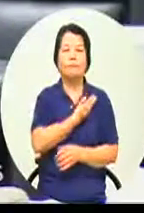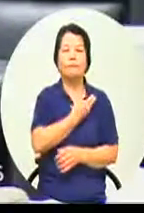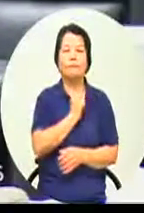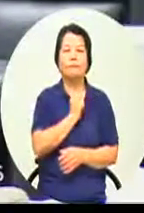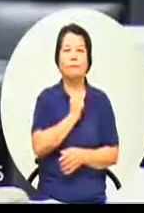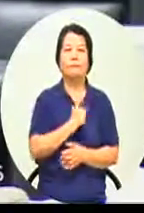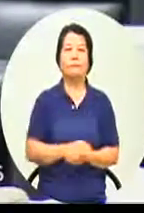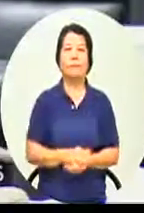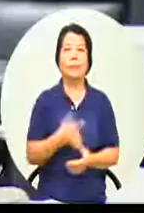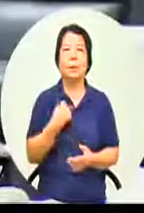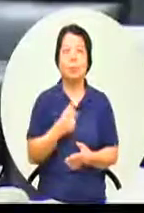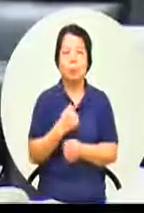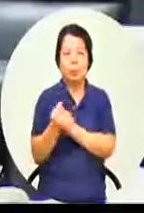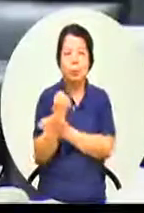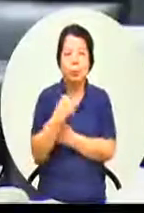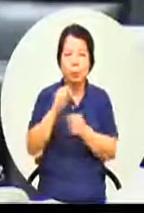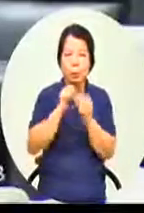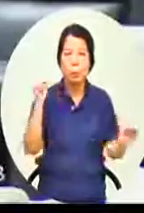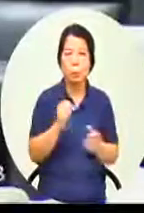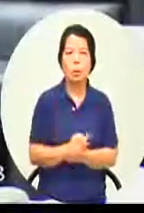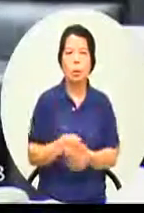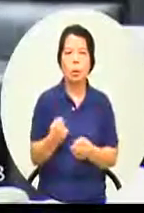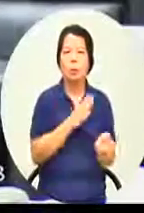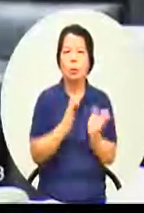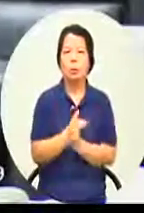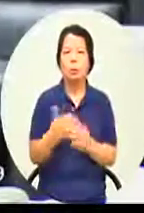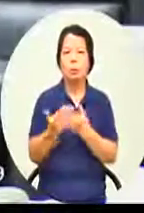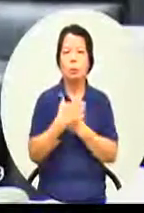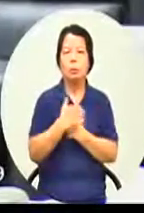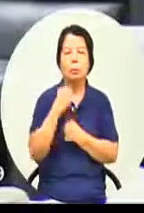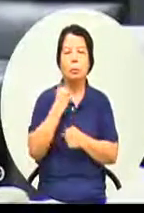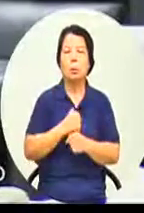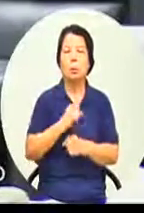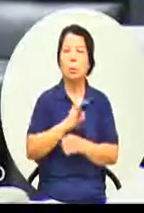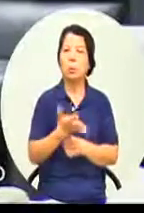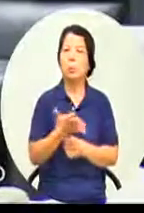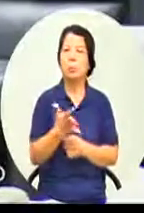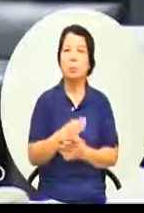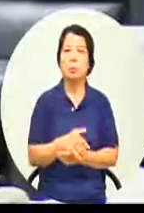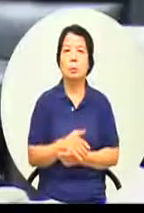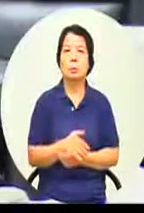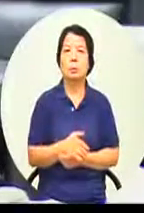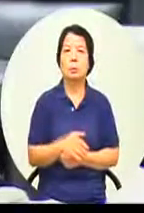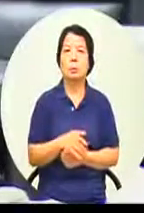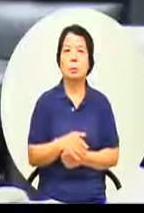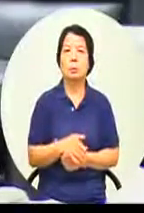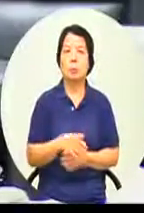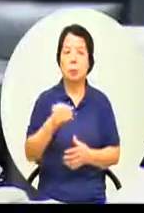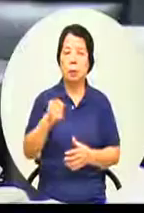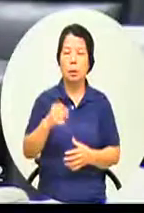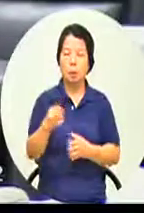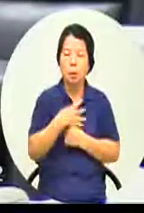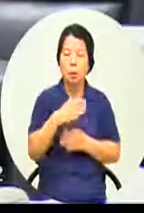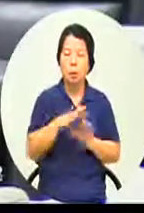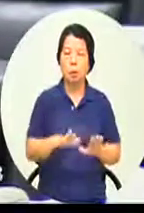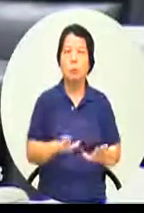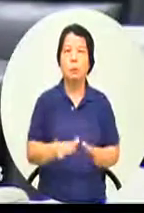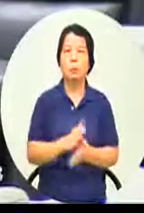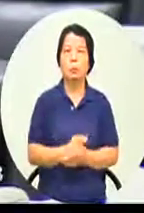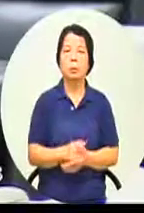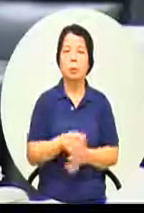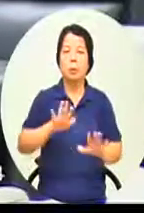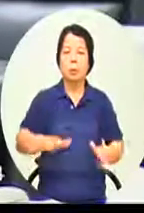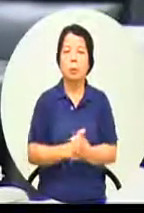我在龙岭做顾啊，可是你们就是没有办法帮我们做，我不晓得为什么。好，你说跟我讲说你这块地是因为现在在标